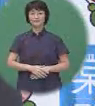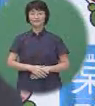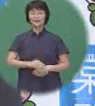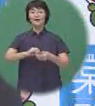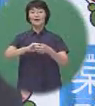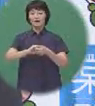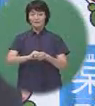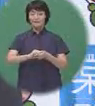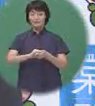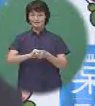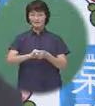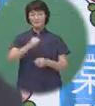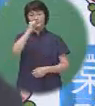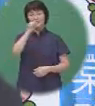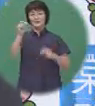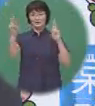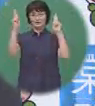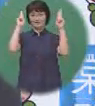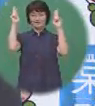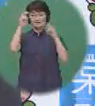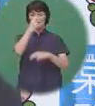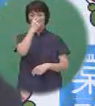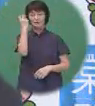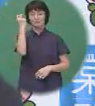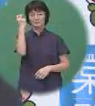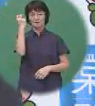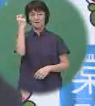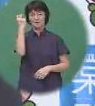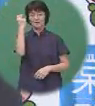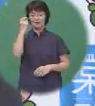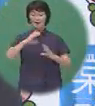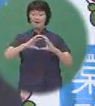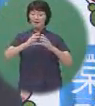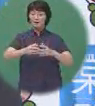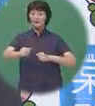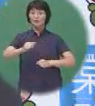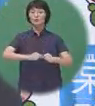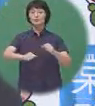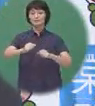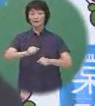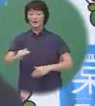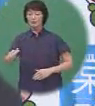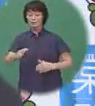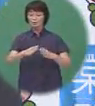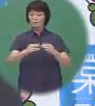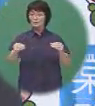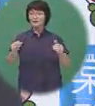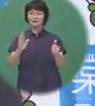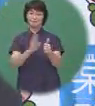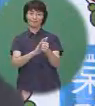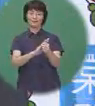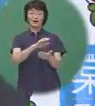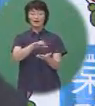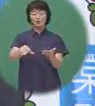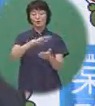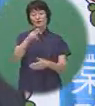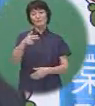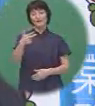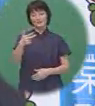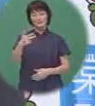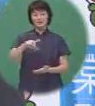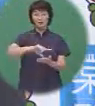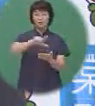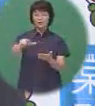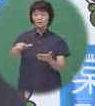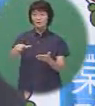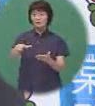ぜひ、まあ、そういったいい企業を発掘しましてですね、それで、まあ、あの海外展開、あの途上国支援にですね、郡山、あのおよび、まあ、この広域